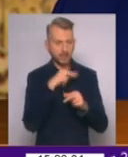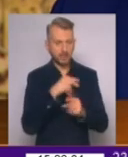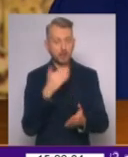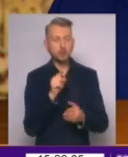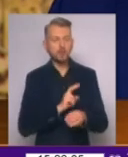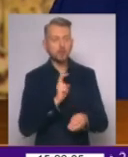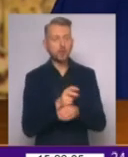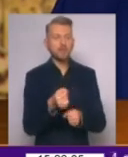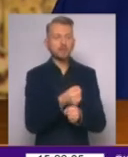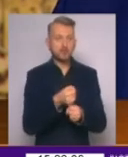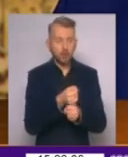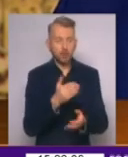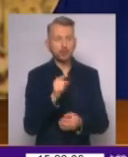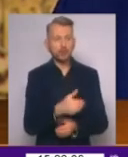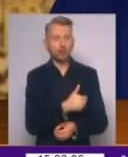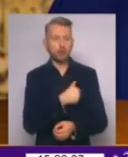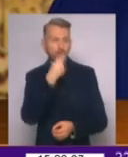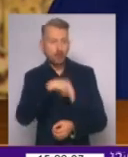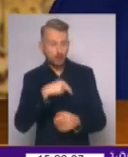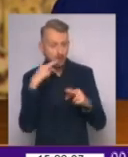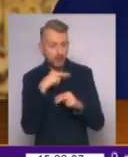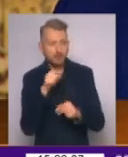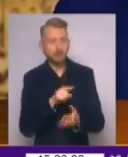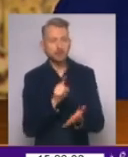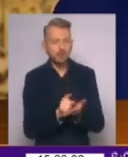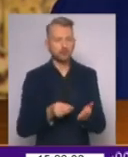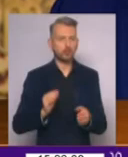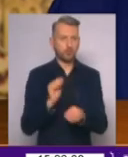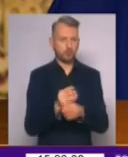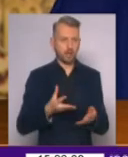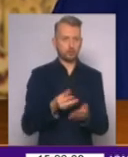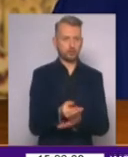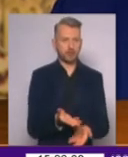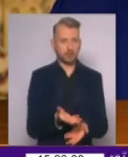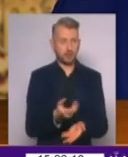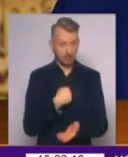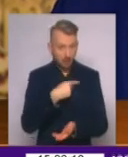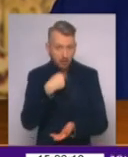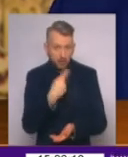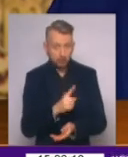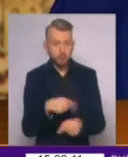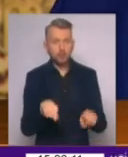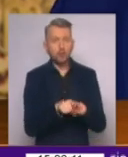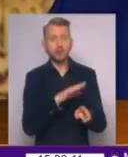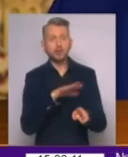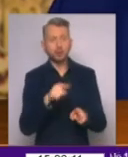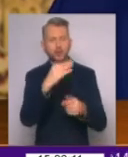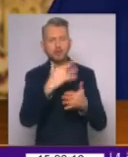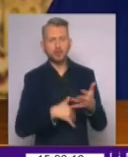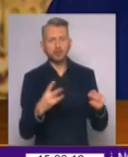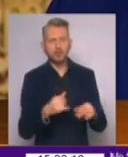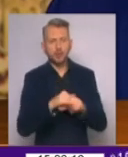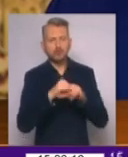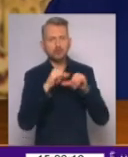приходиш в аптеку, якщо ти хочеш кращі ліки, то ти маєш доплачувати. Я ж про це і кажу. І для того, щоб такого не було, цей список треба розширювати